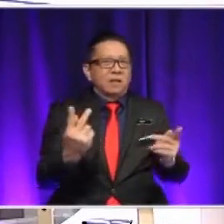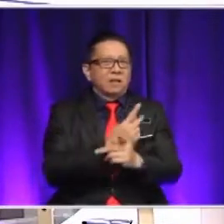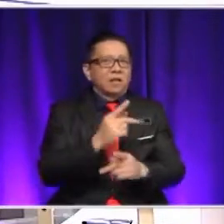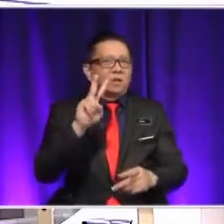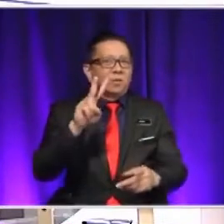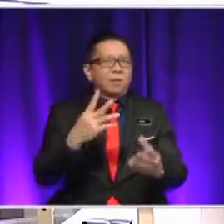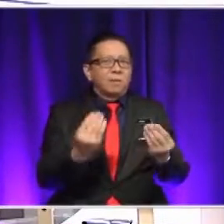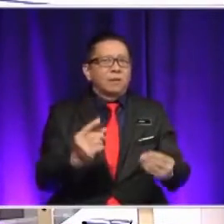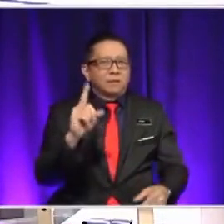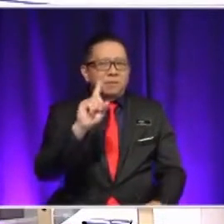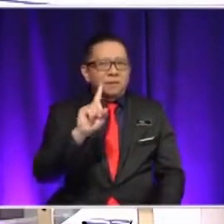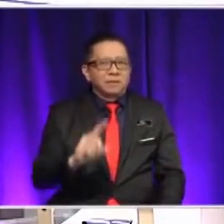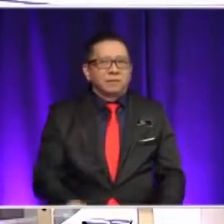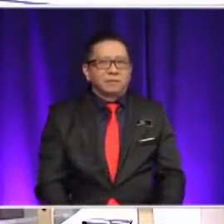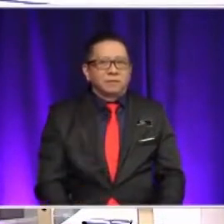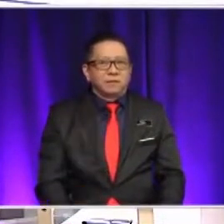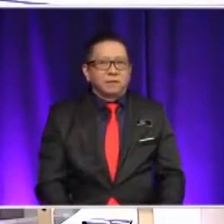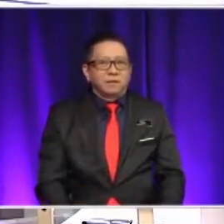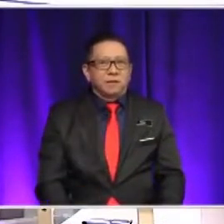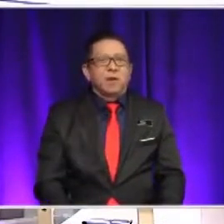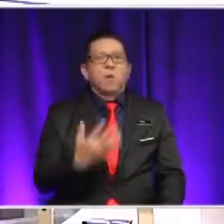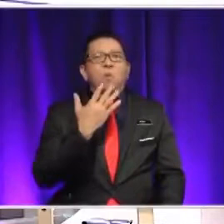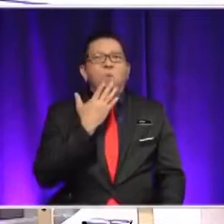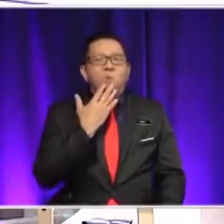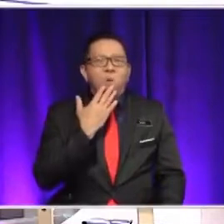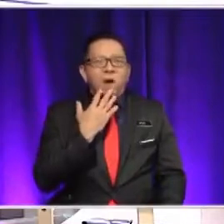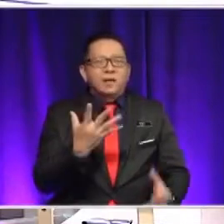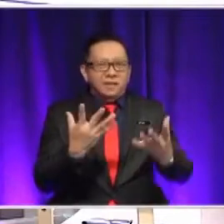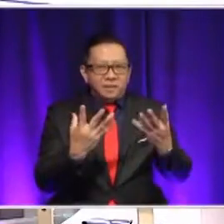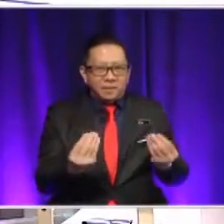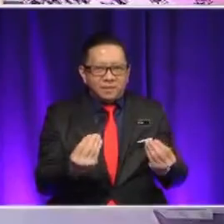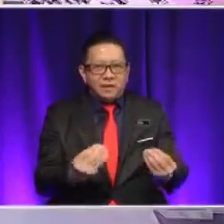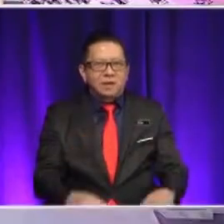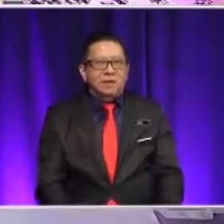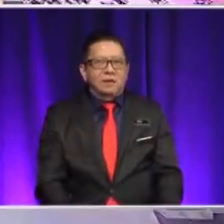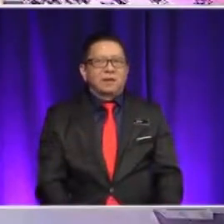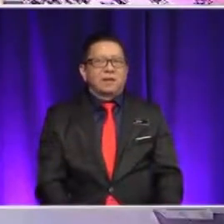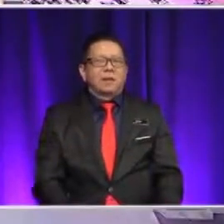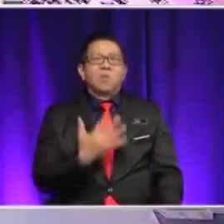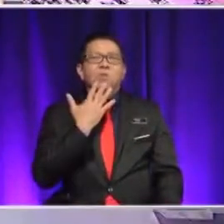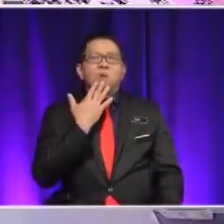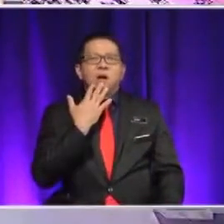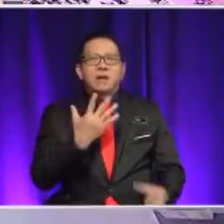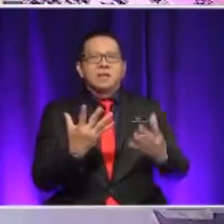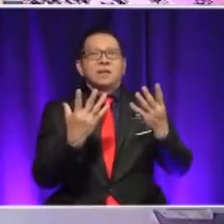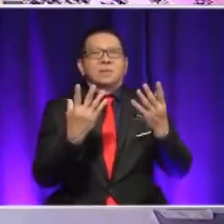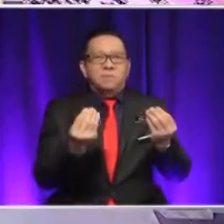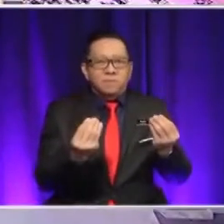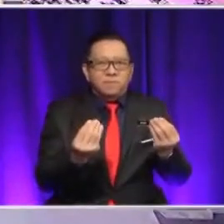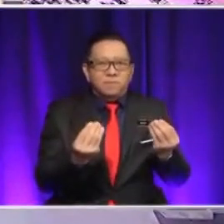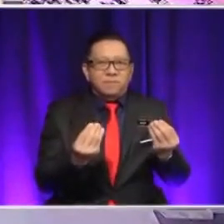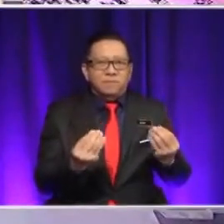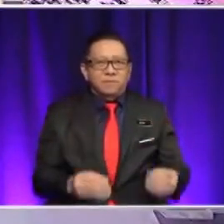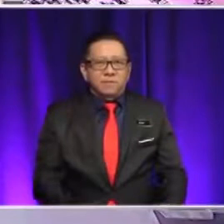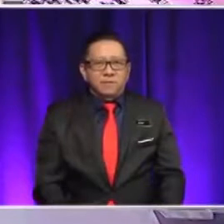sebenarnya basah yang kedua ialah warna kita basah kayak mawar ketika naik jadi dia